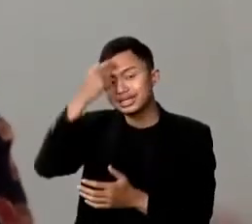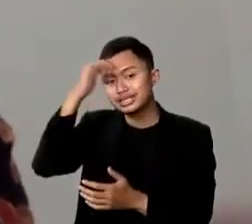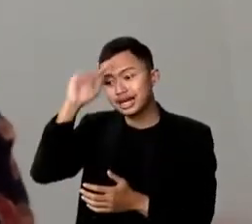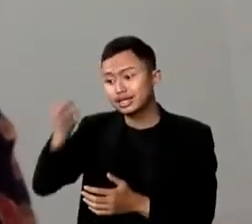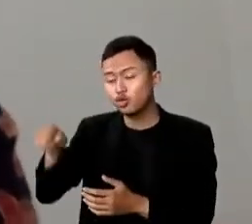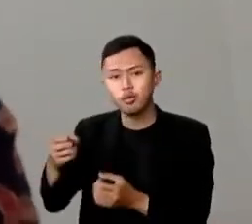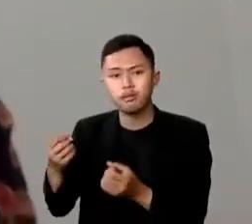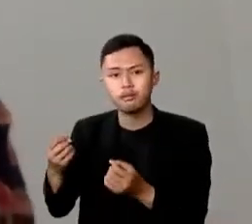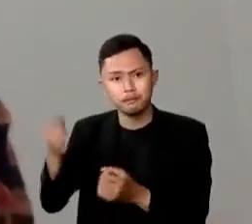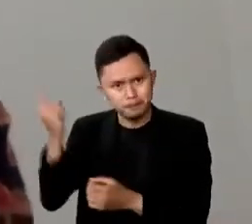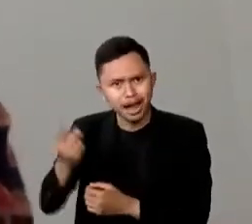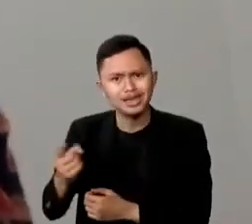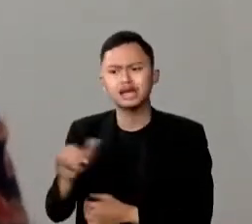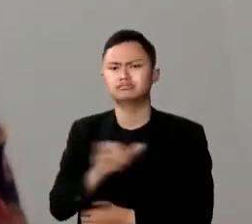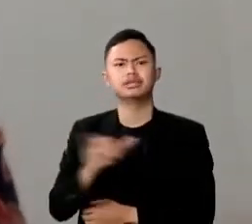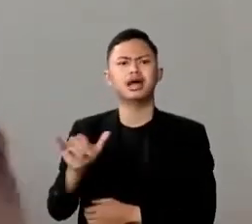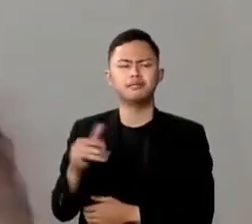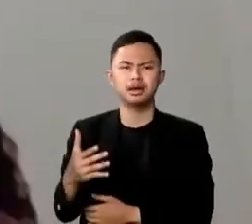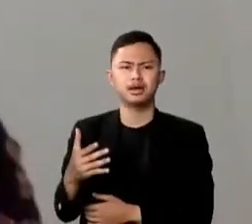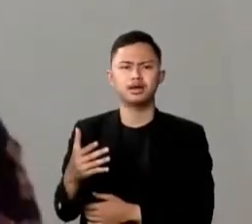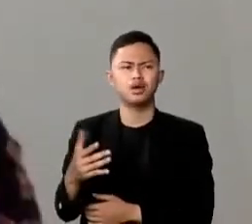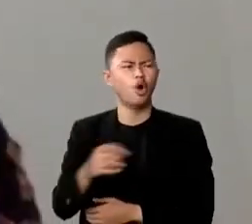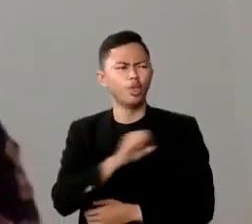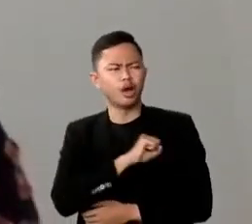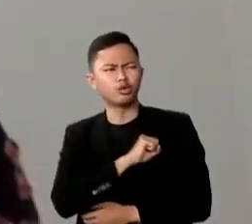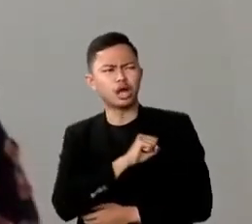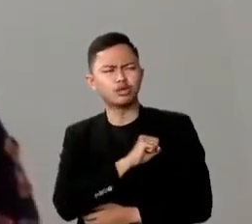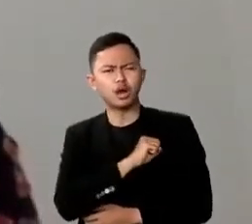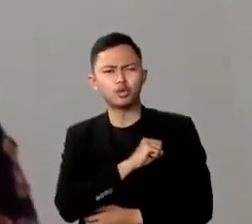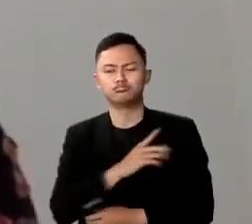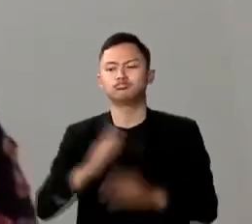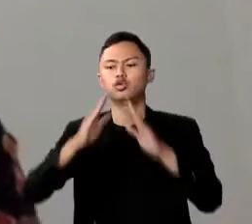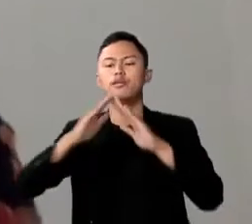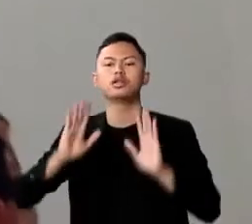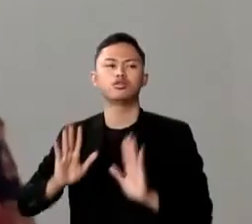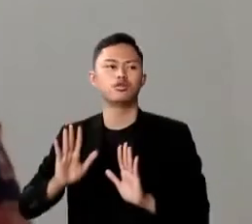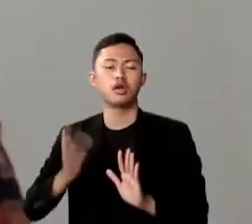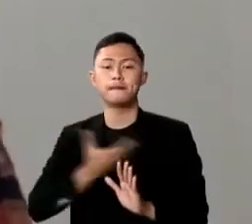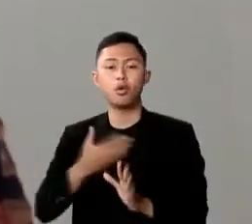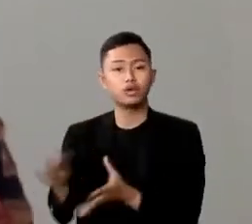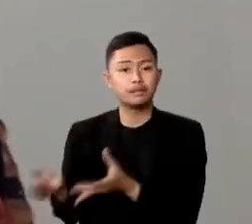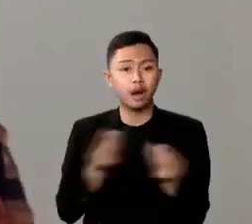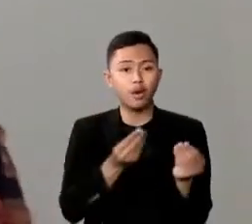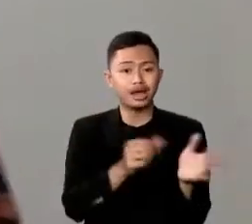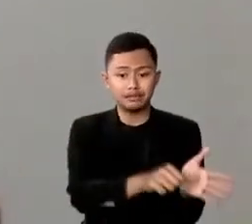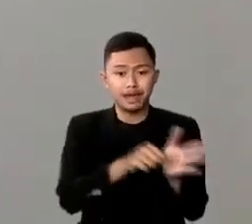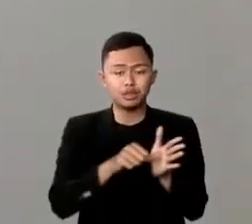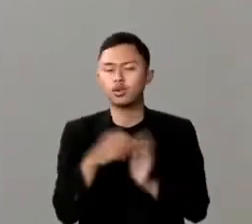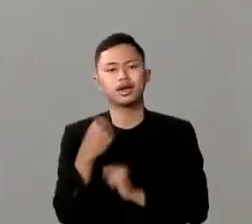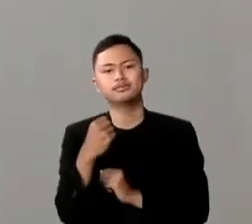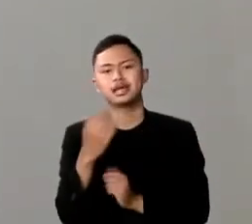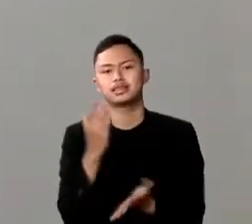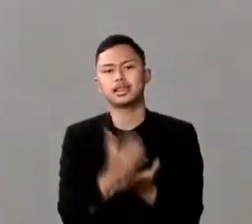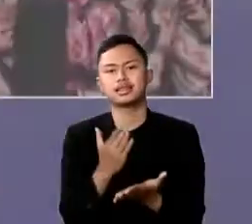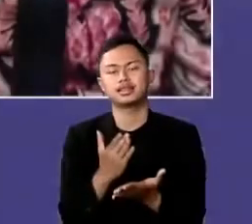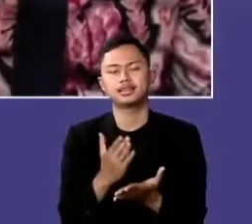dan hasilnya baik gitu jadi jangan gara-gara kita ketakutan akhirnya terlambat mencari pertolongan